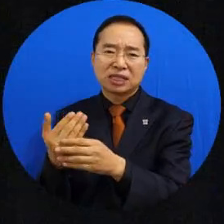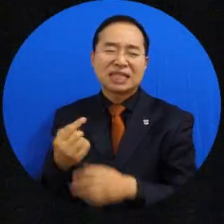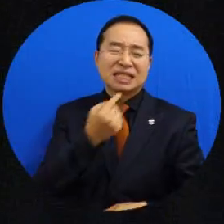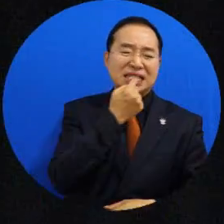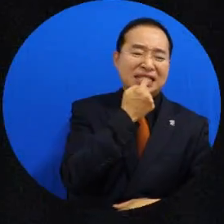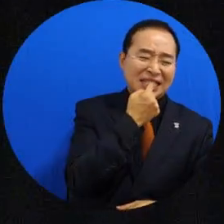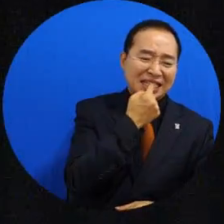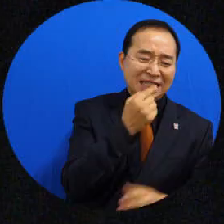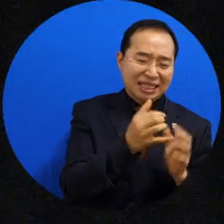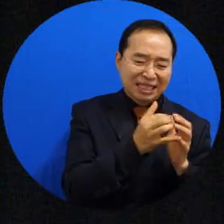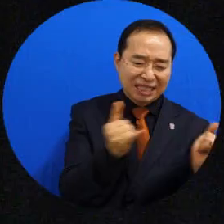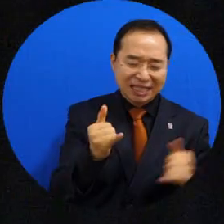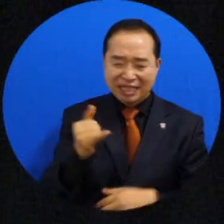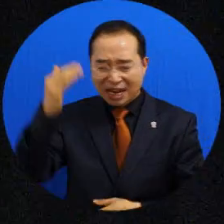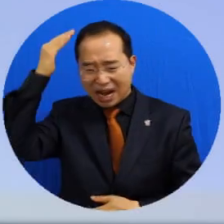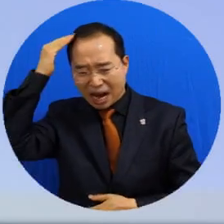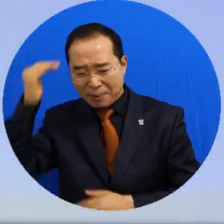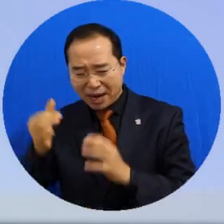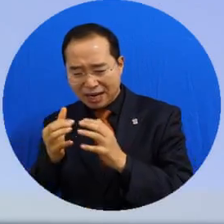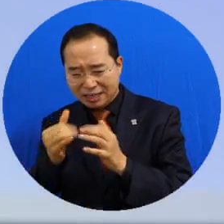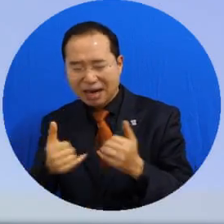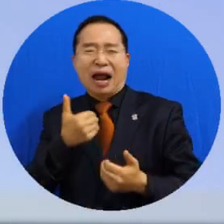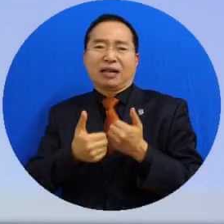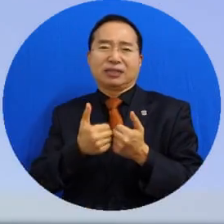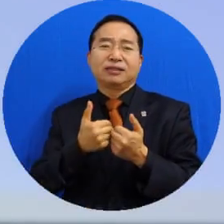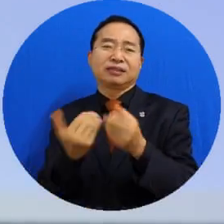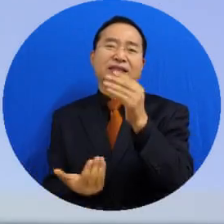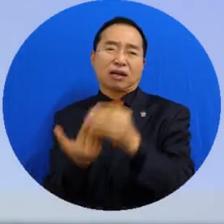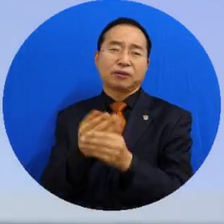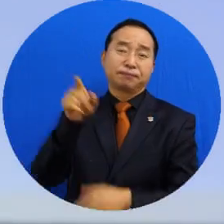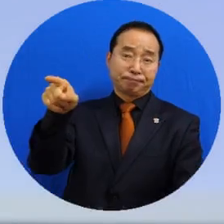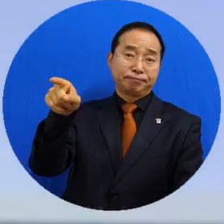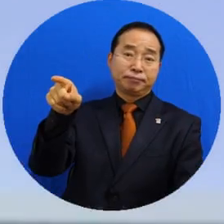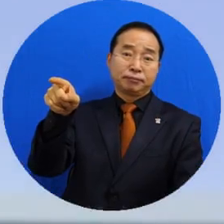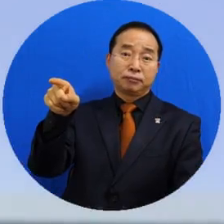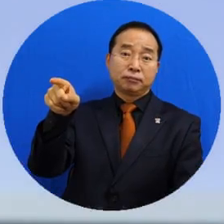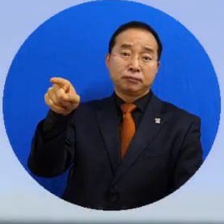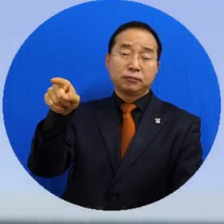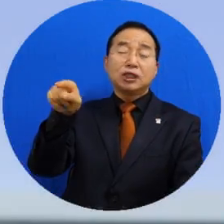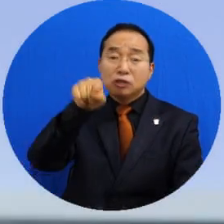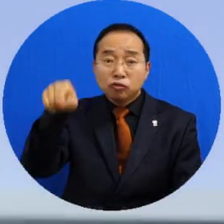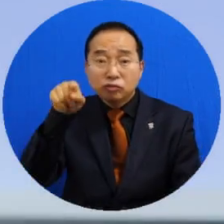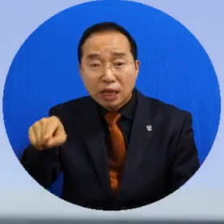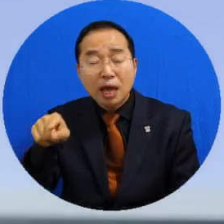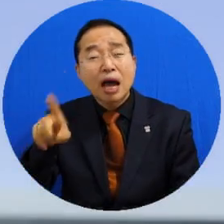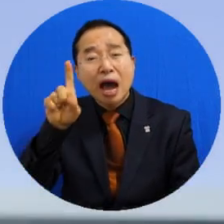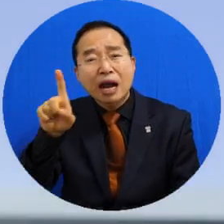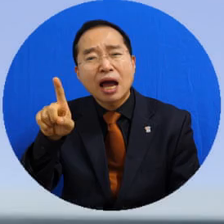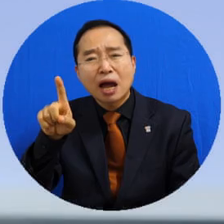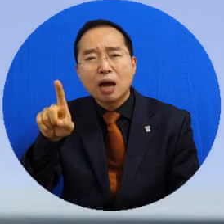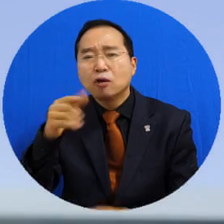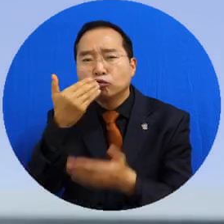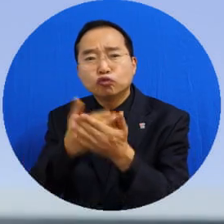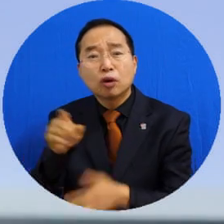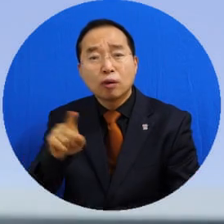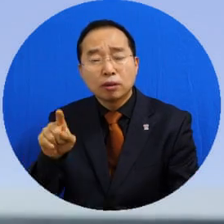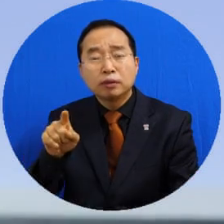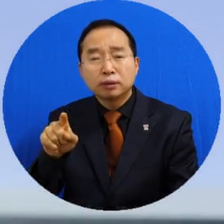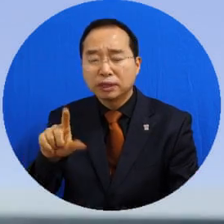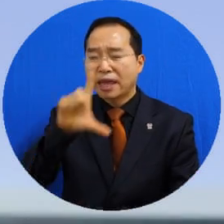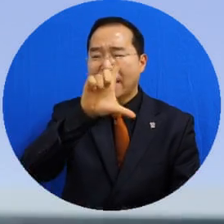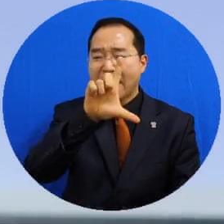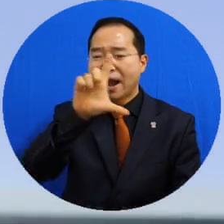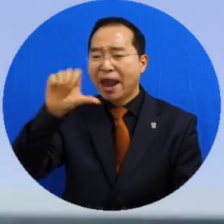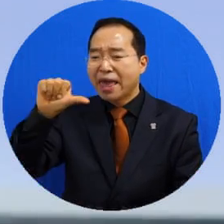갈등으로 이렇게 비춰지고 있어요. 근데 흑백 갈등 사이에 잊혀진 하나의 스토리가 있습니다. 그것은